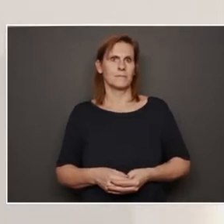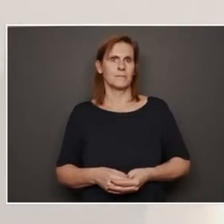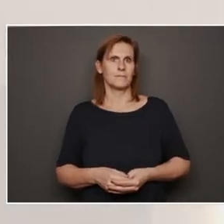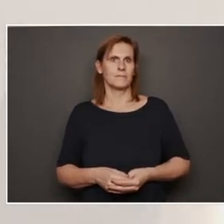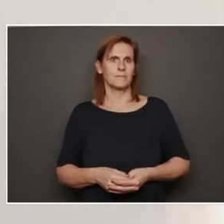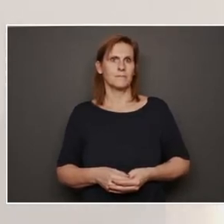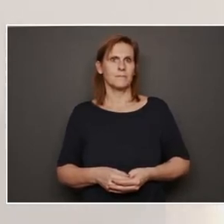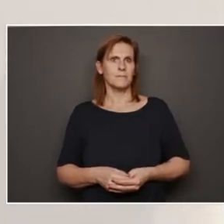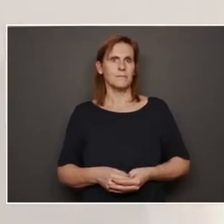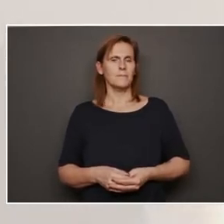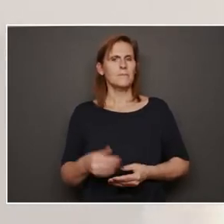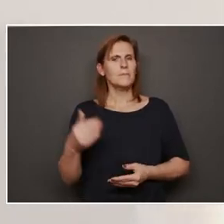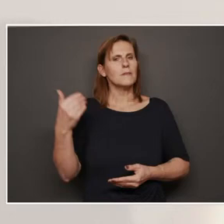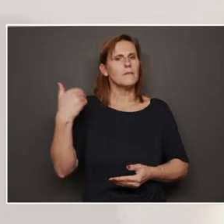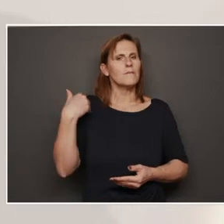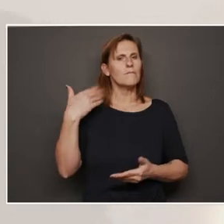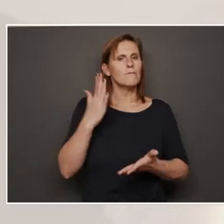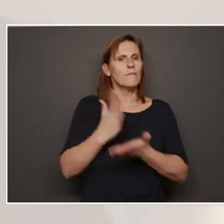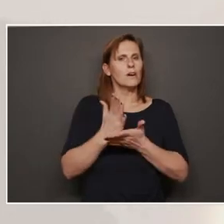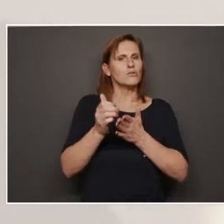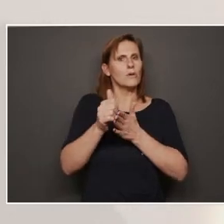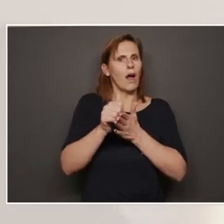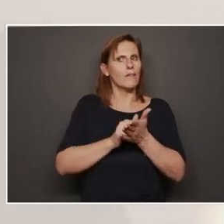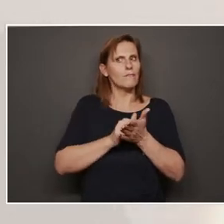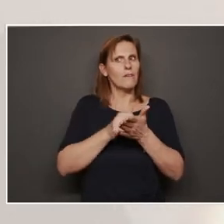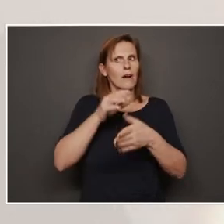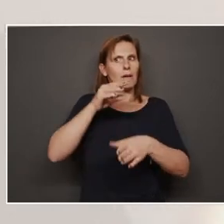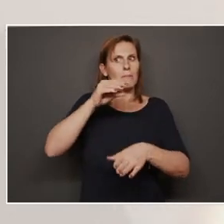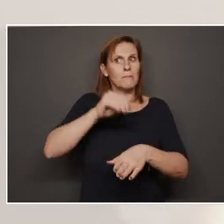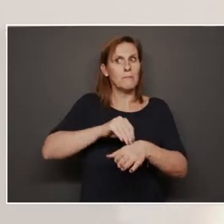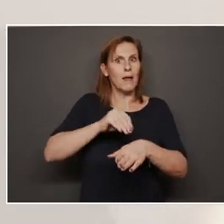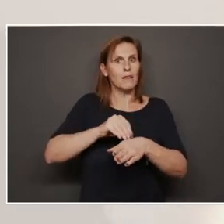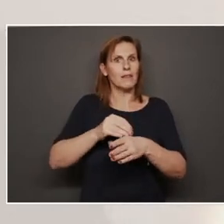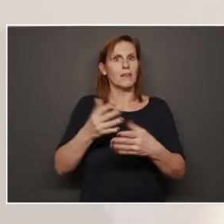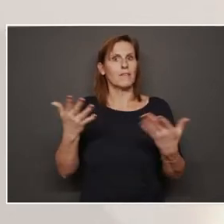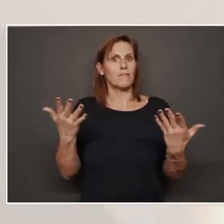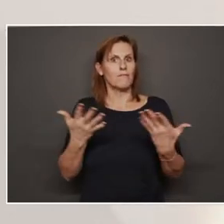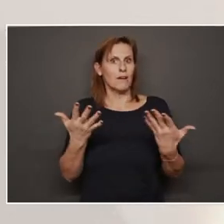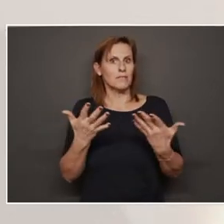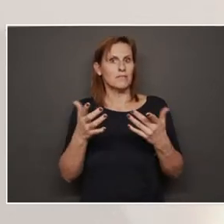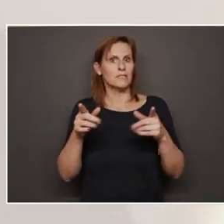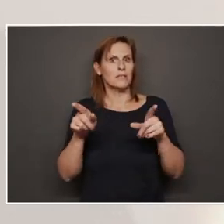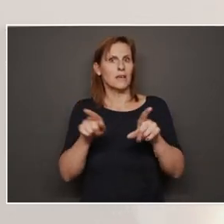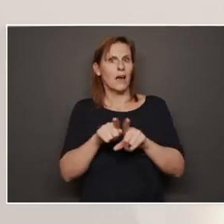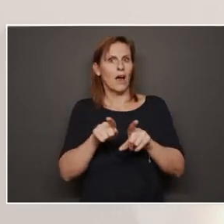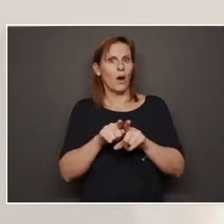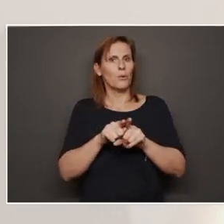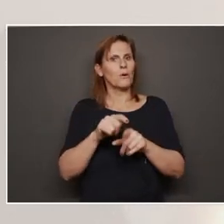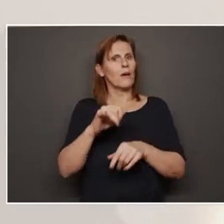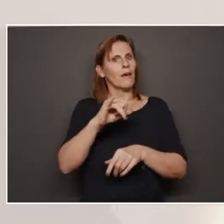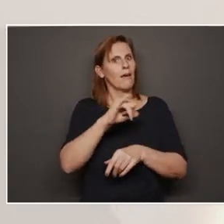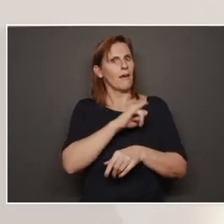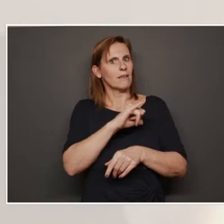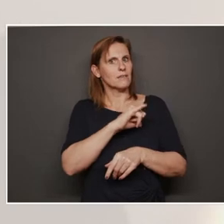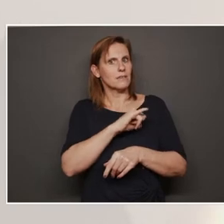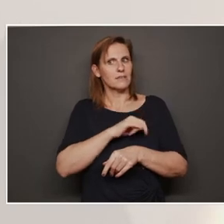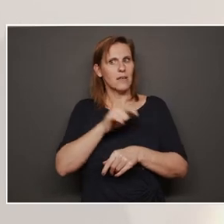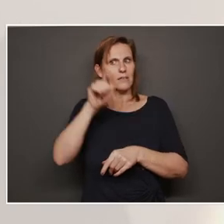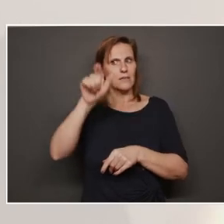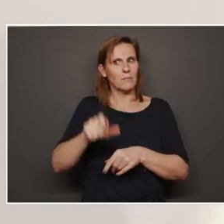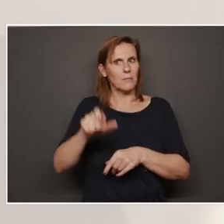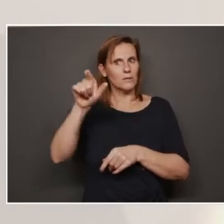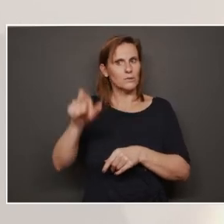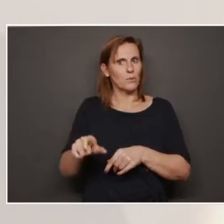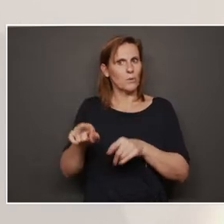Ich habe Ihnen bereits zu Beginn angekündigt, dass wir auch sehr interessante